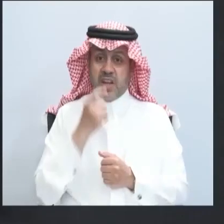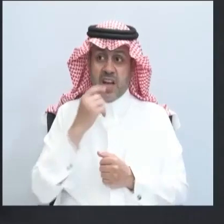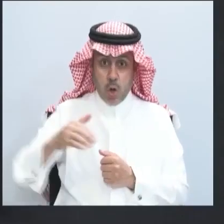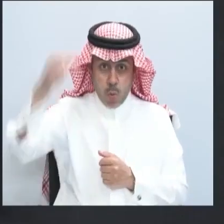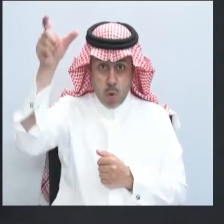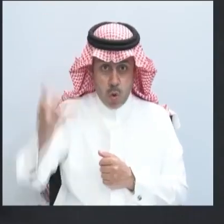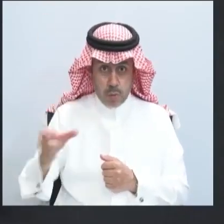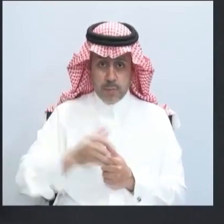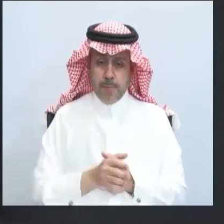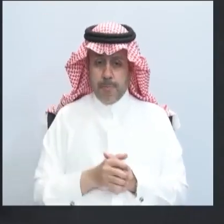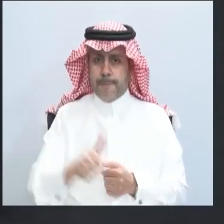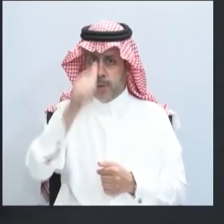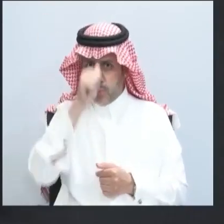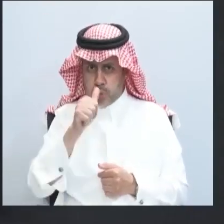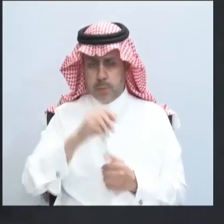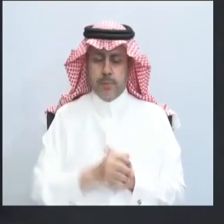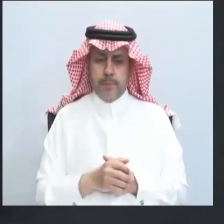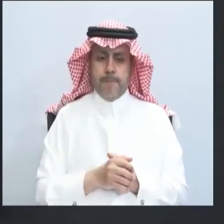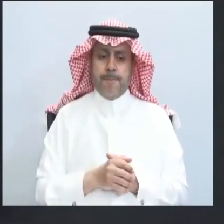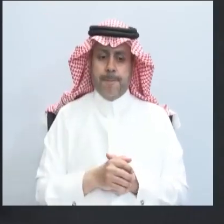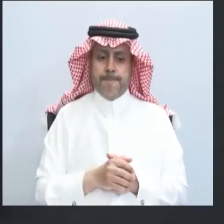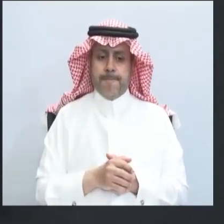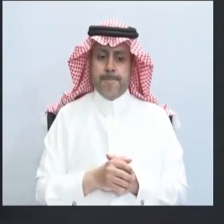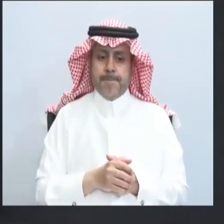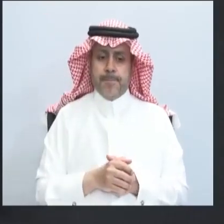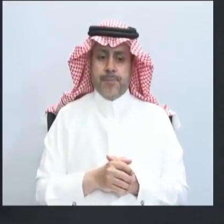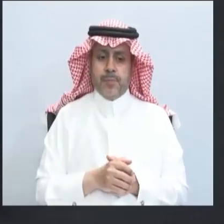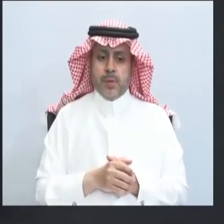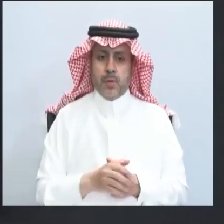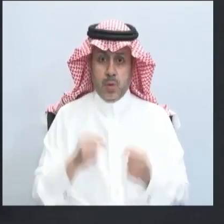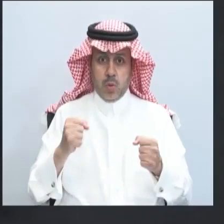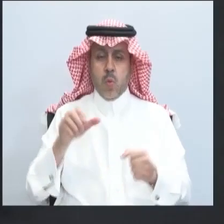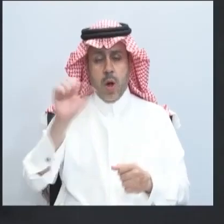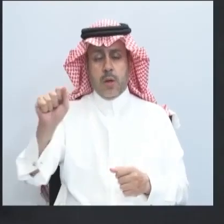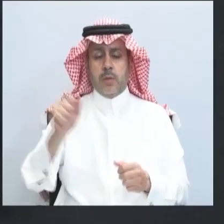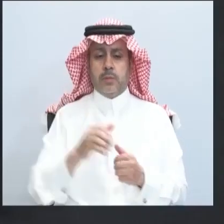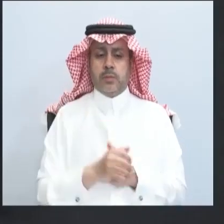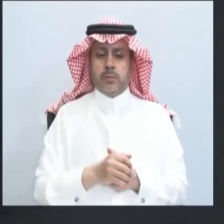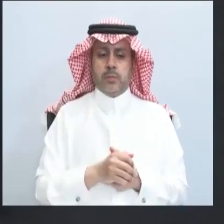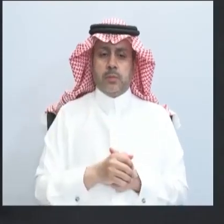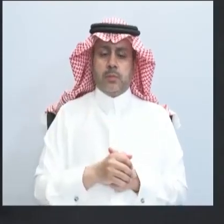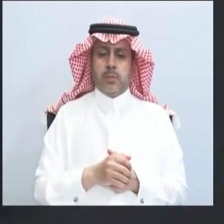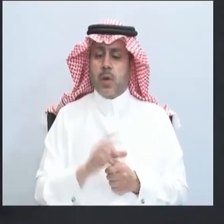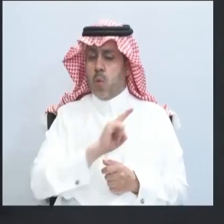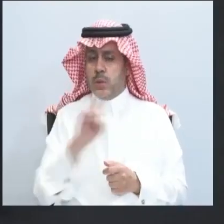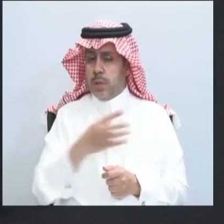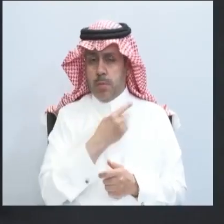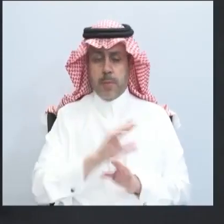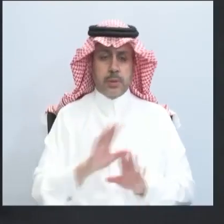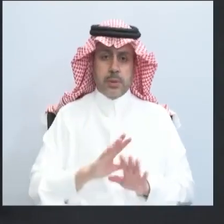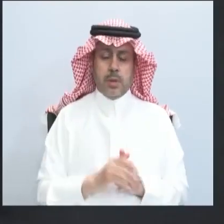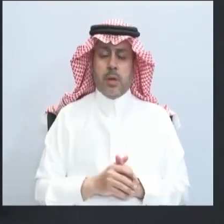معه لا ينبغي لجانب الكبير لان جانب الكبير له حق وليس جانب الرحمه فقط